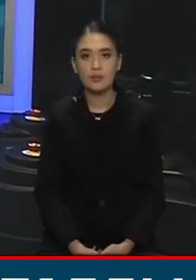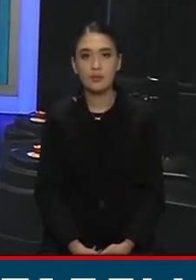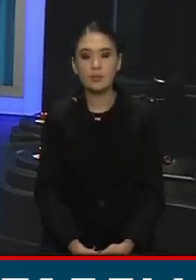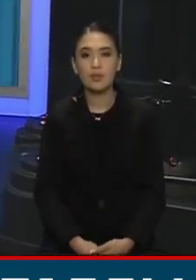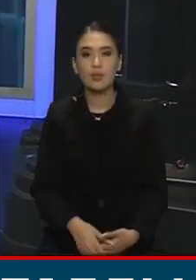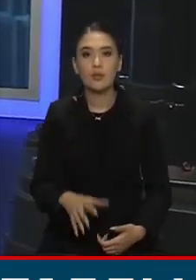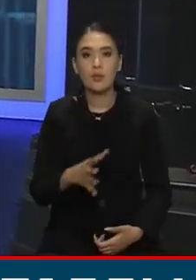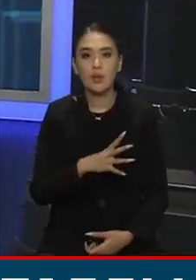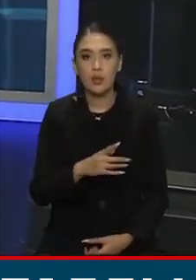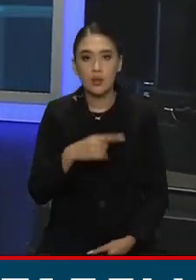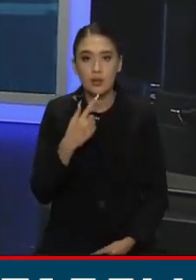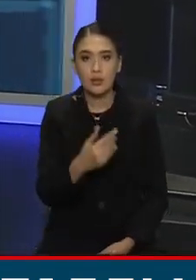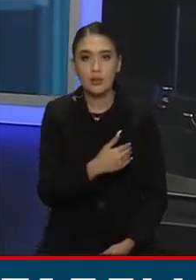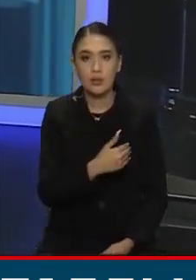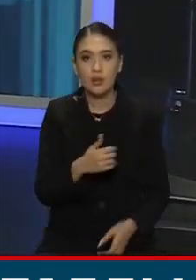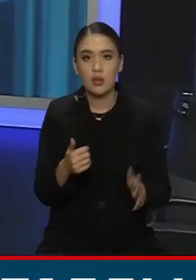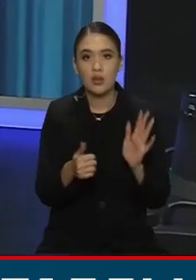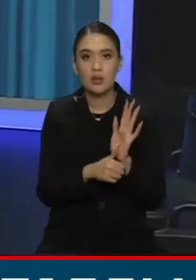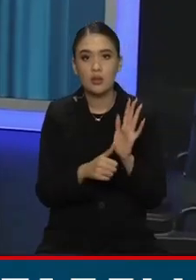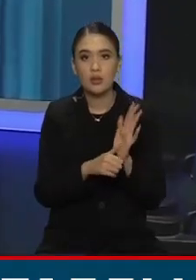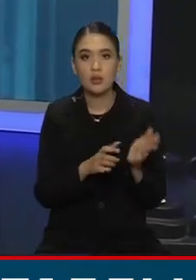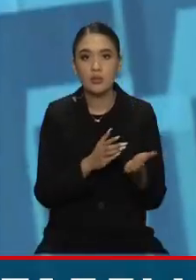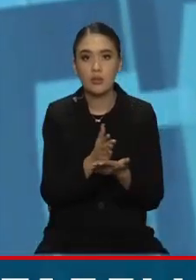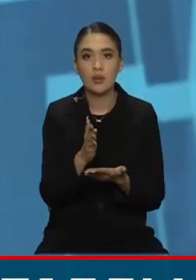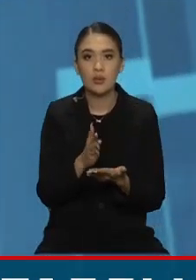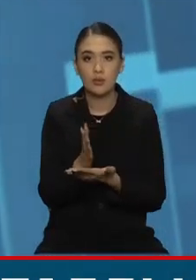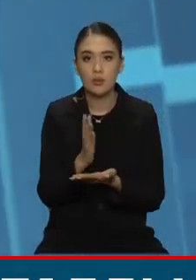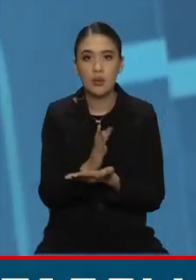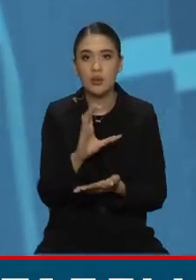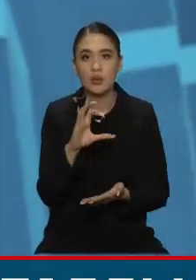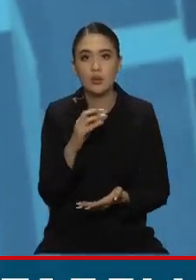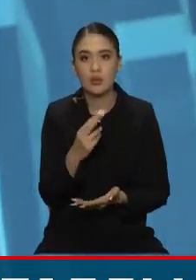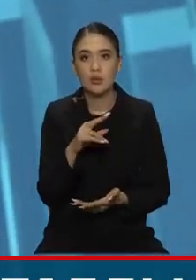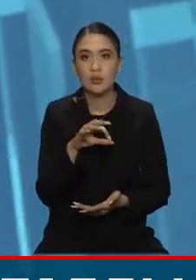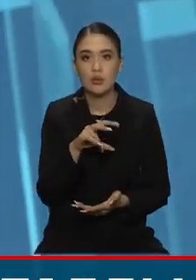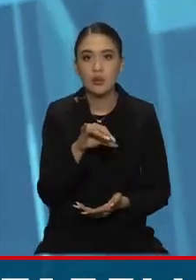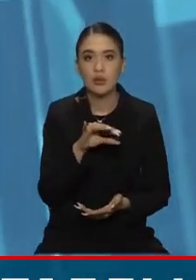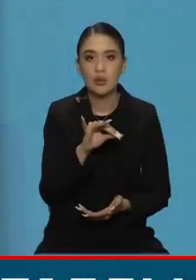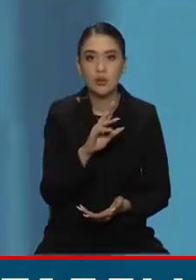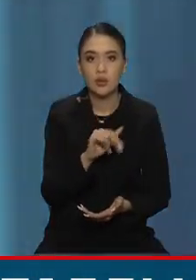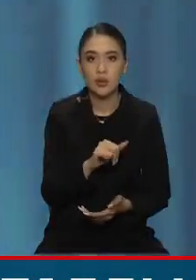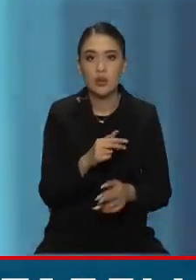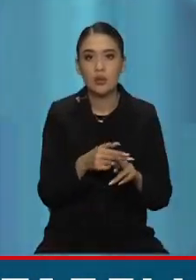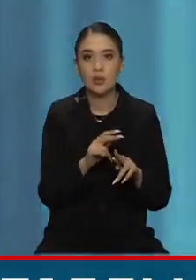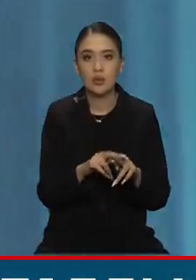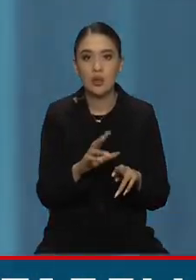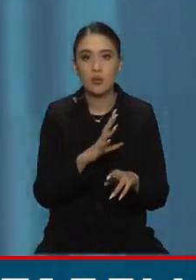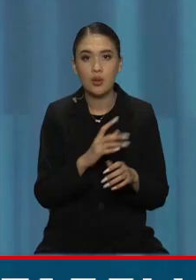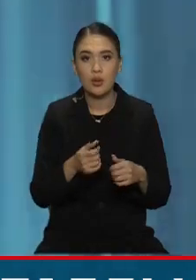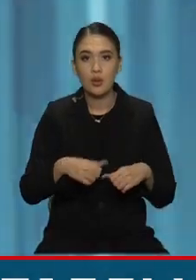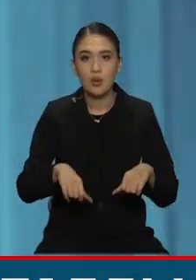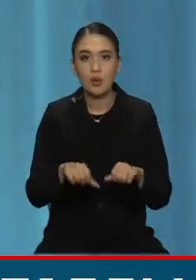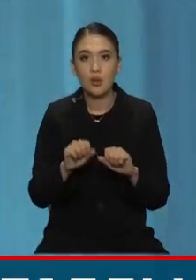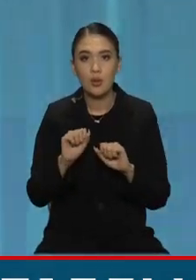Жаңа мен айтып кеткендей 6 салалық бағыт бар. Бұл әлеуметтік политика, бұл инфрақұрылым, бұл қоршаған ортаны